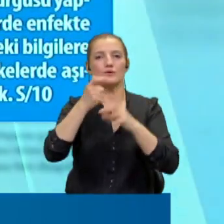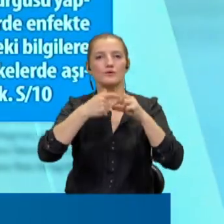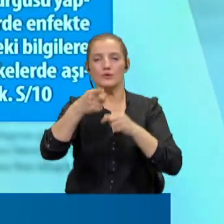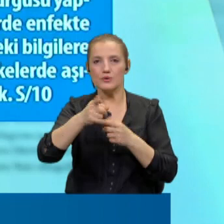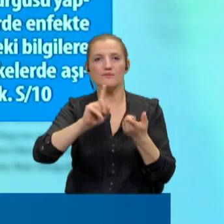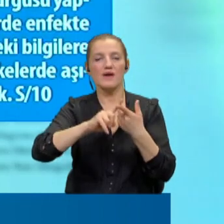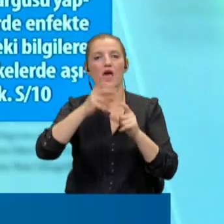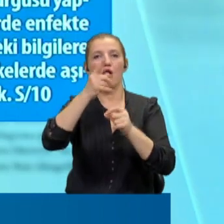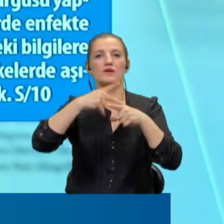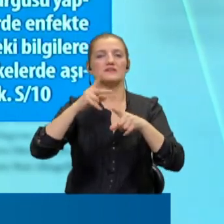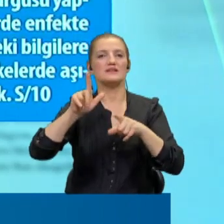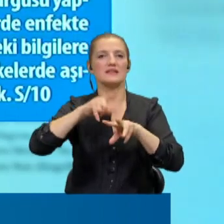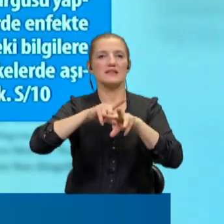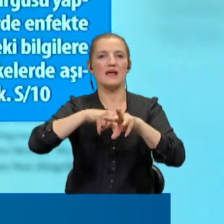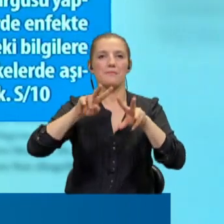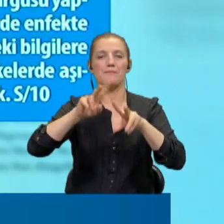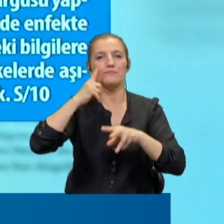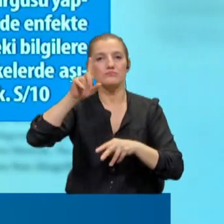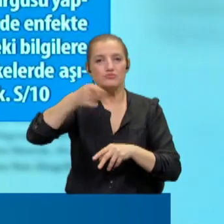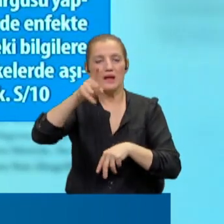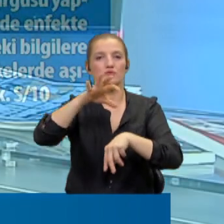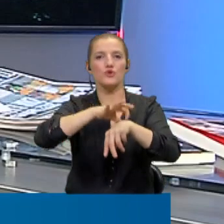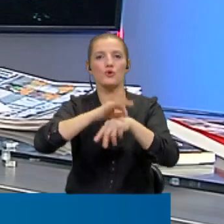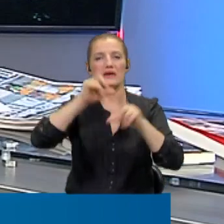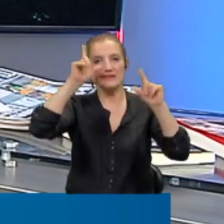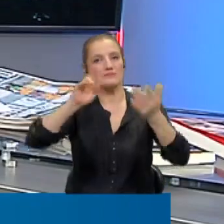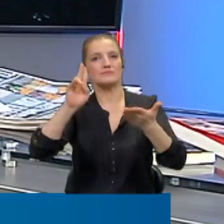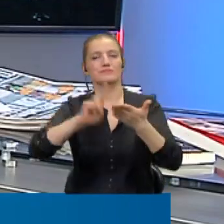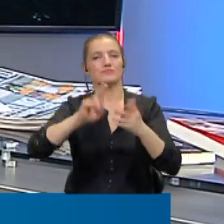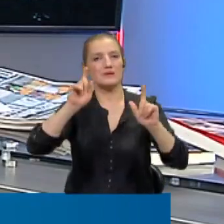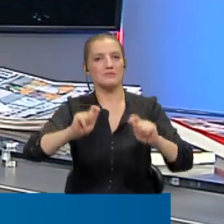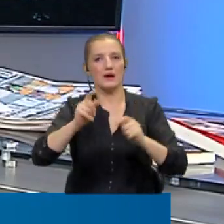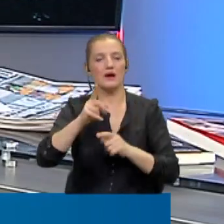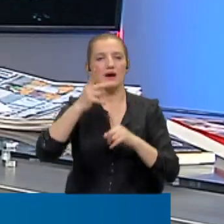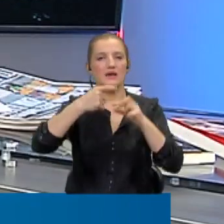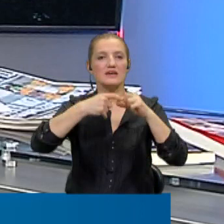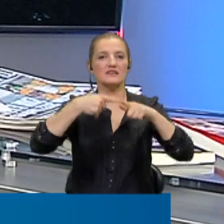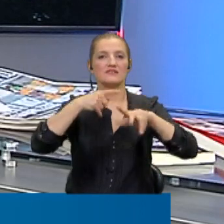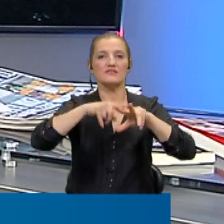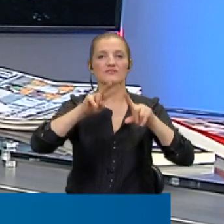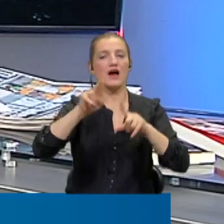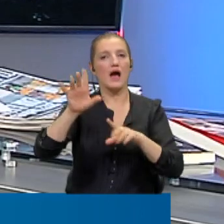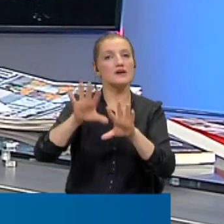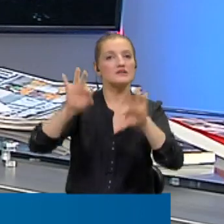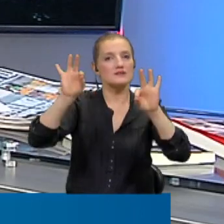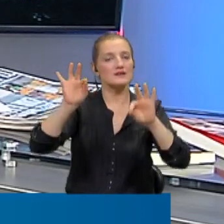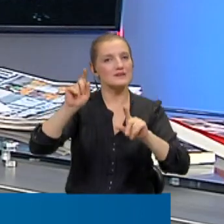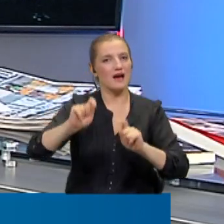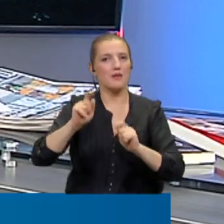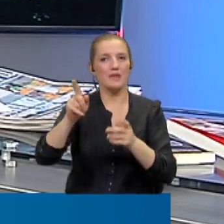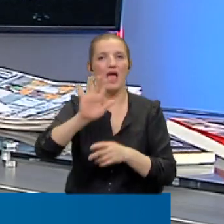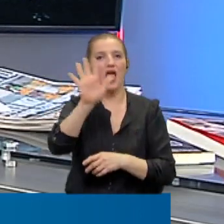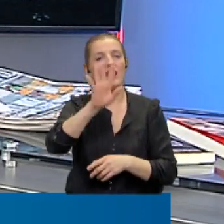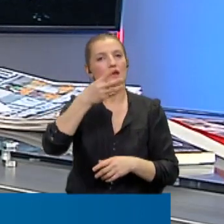basılsın teklifi Şimdi öyle bir şey olursa irfanda hazırlığını yaptı nasıl bir Euro karşımıza çıkacak 50